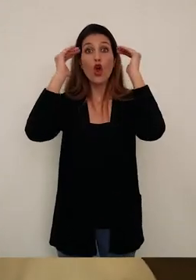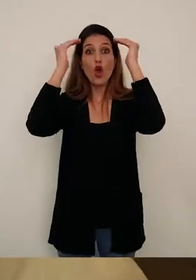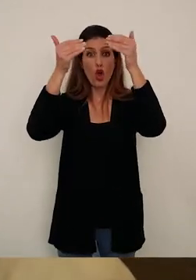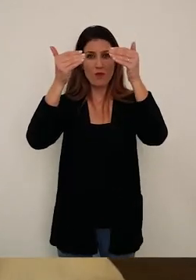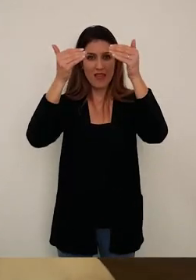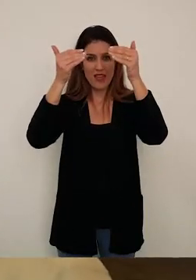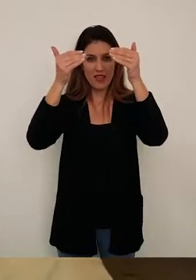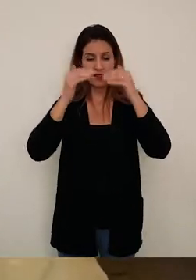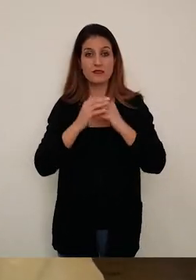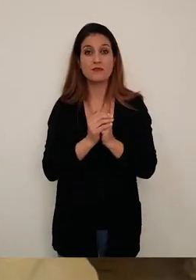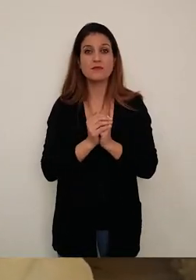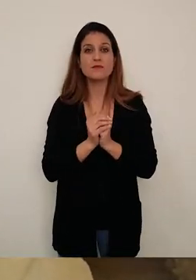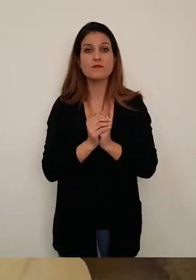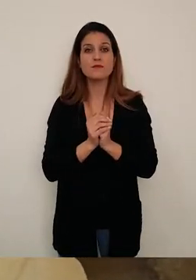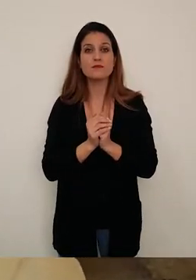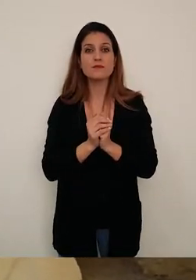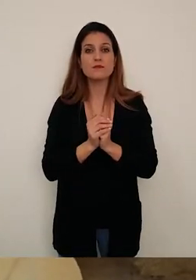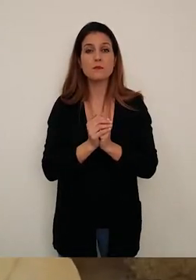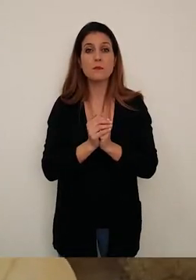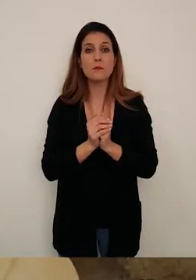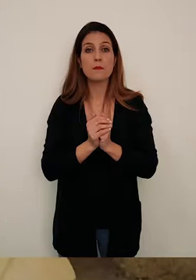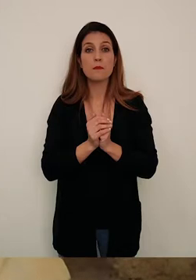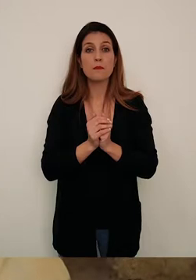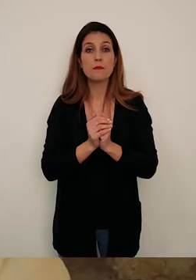copertura di volte a stella.